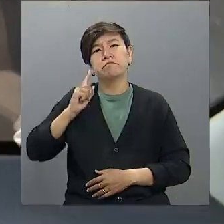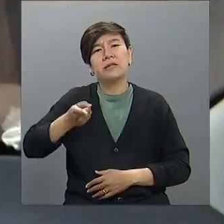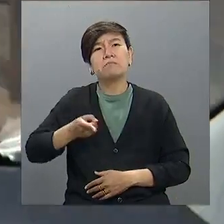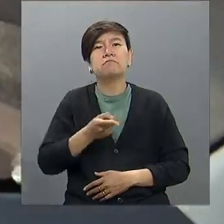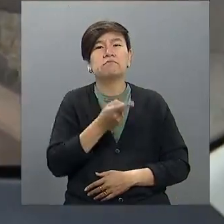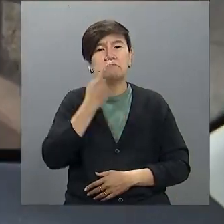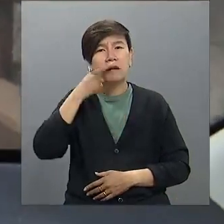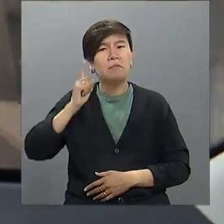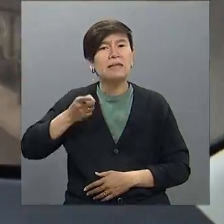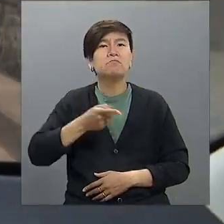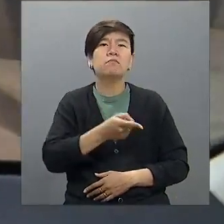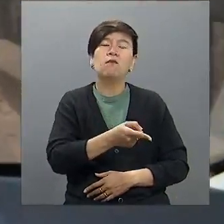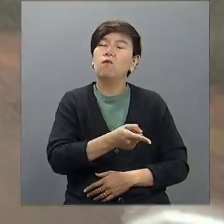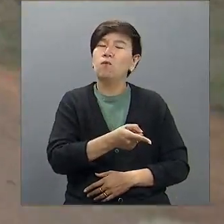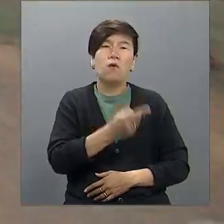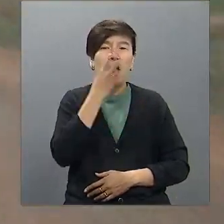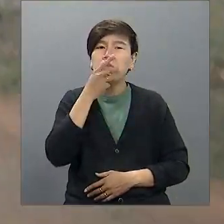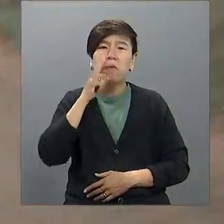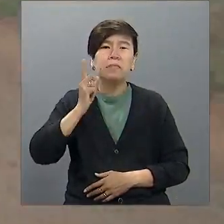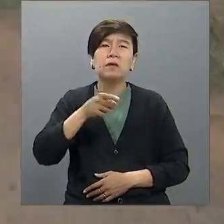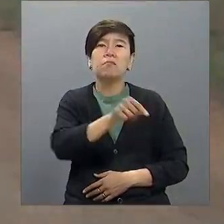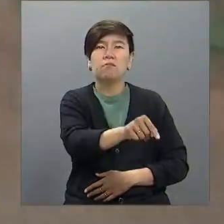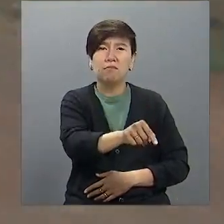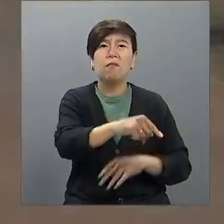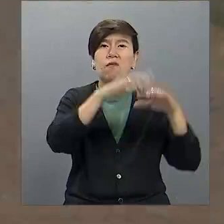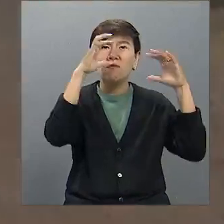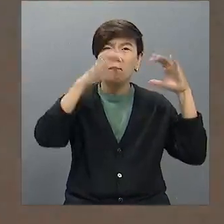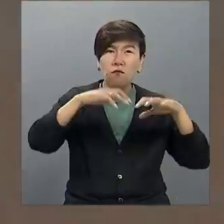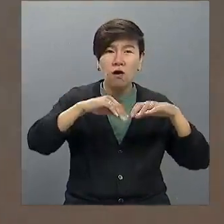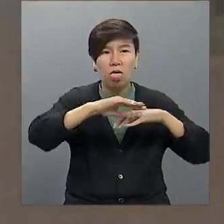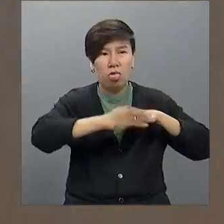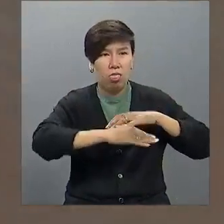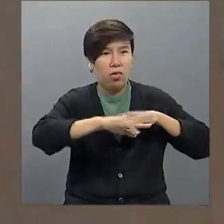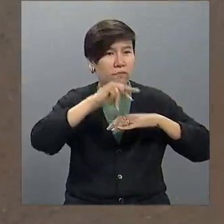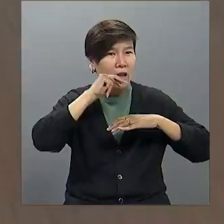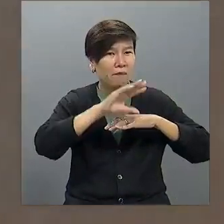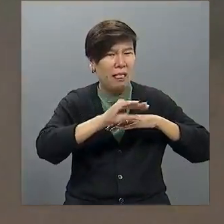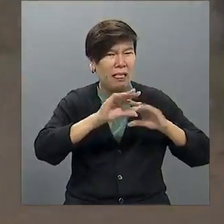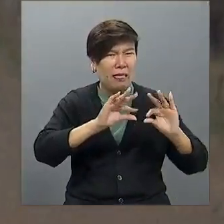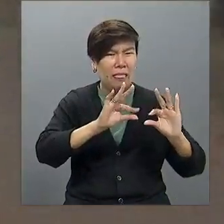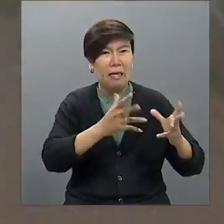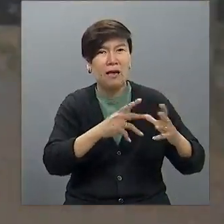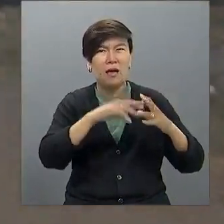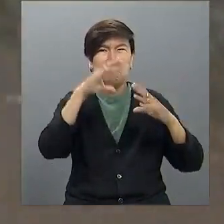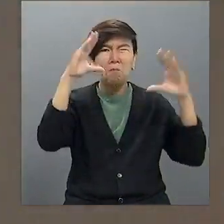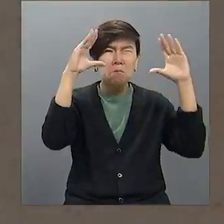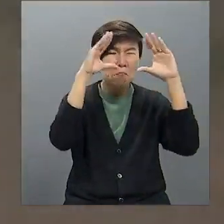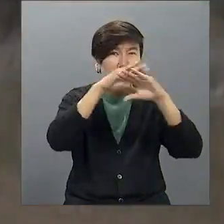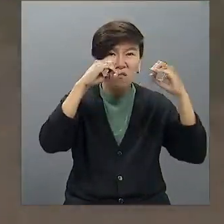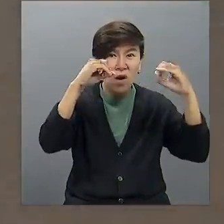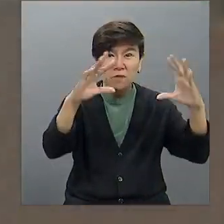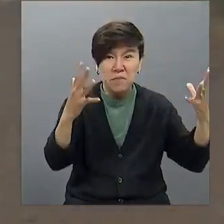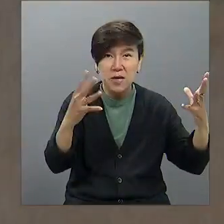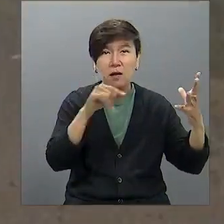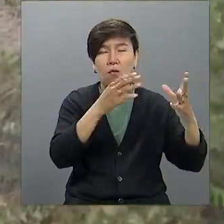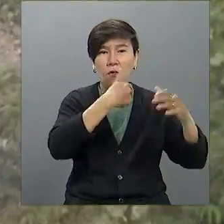หน้าแล้งนะคะพอช่วงหน้าฝนมันก็จะเป็นโคลนตมใช่ไหมคะยามค่ำมืดเนี่ยไฟก็ไม่มีการเดินทางเข้าออกก็โอ้ธุระกันด